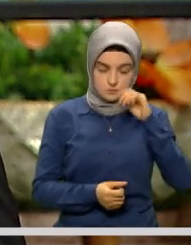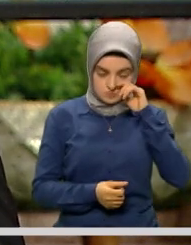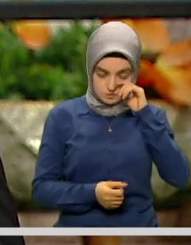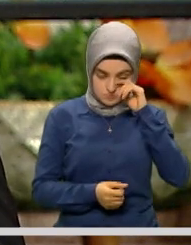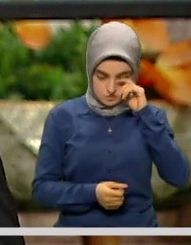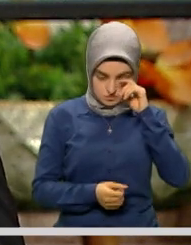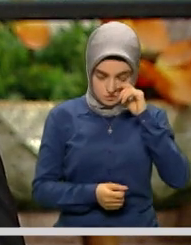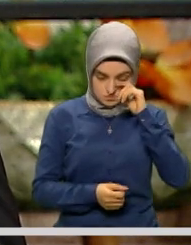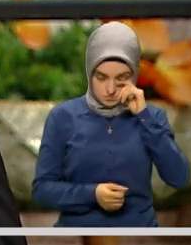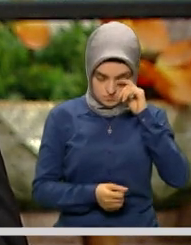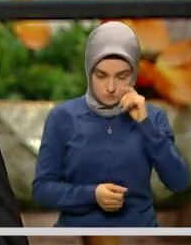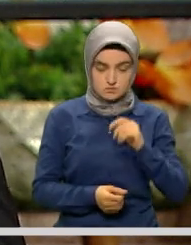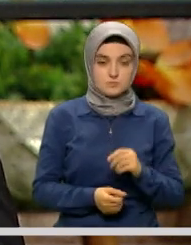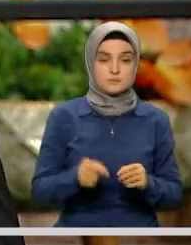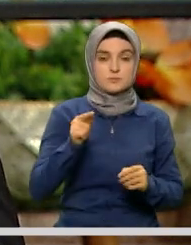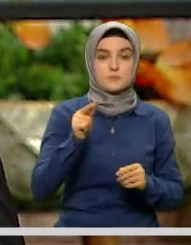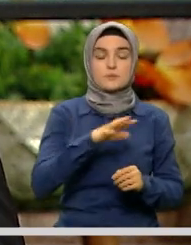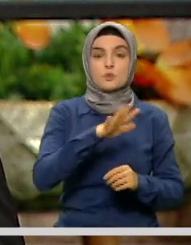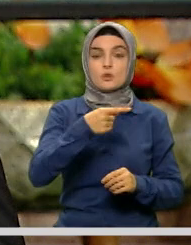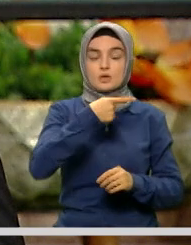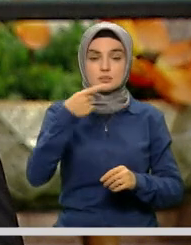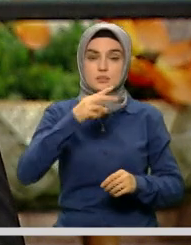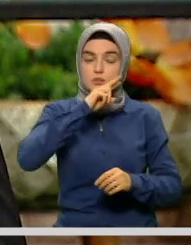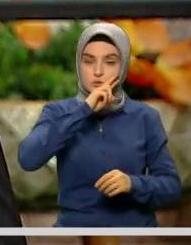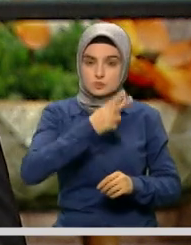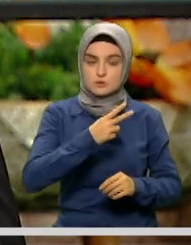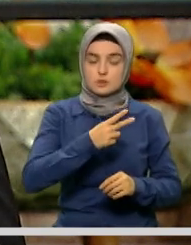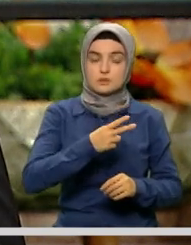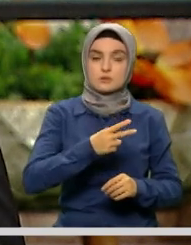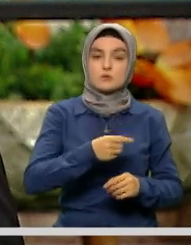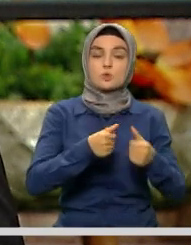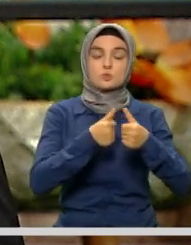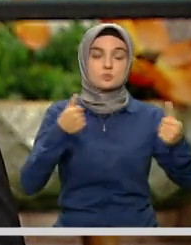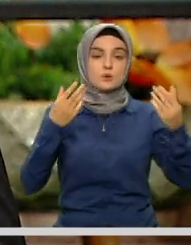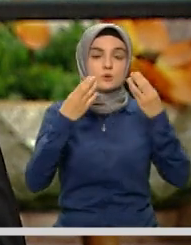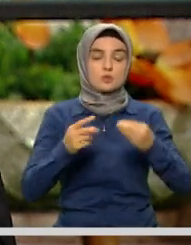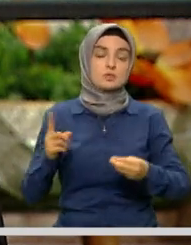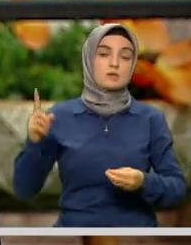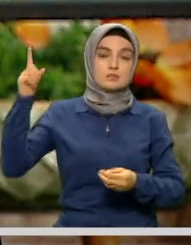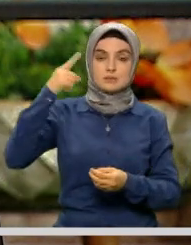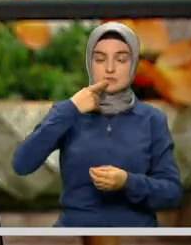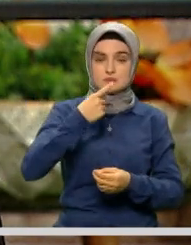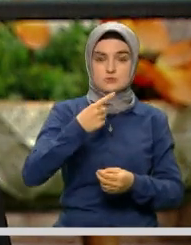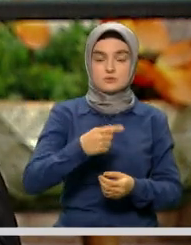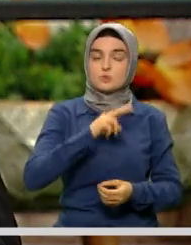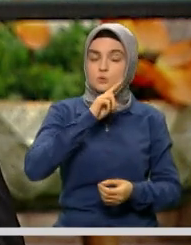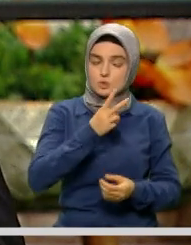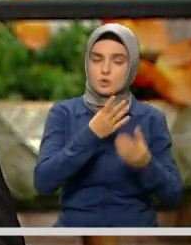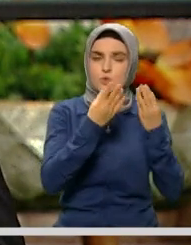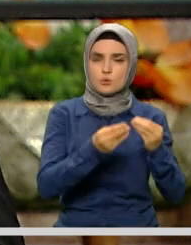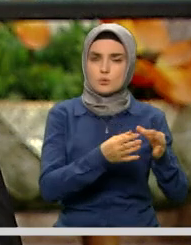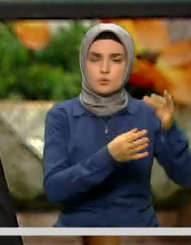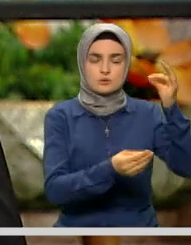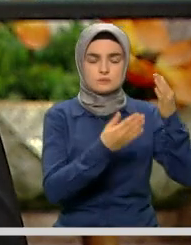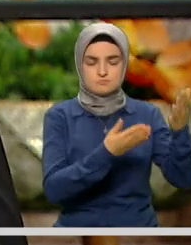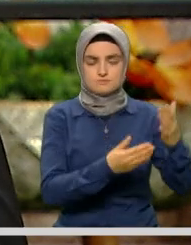yani sübhansın sen. Sen her türlü noksanlıklardan, günahlardan münezzeh olan sensin. Günahkar olan benim. İnni küntü mine